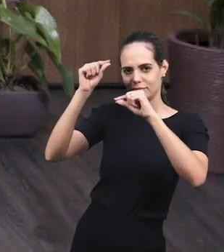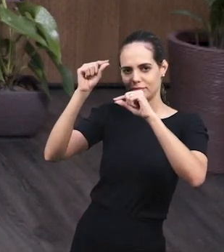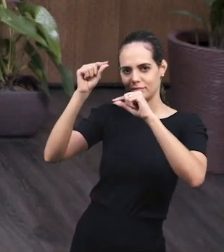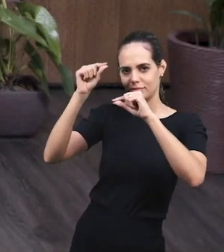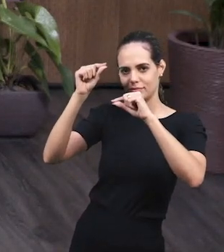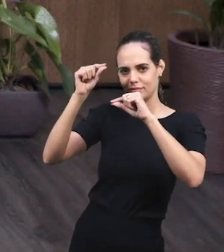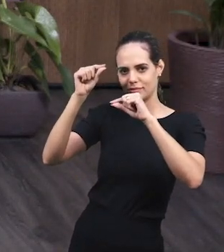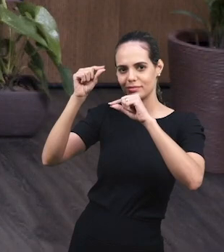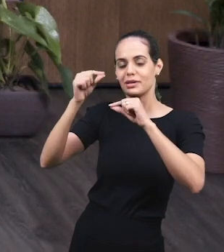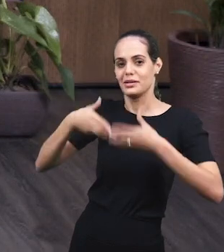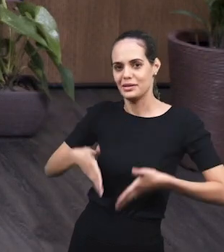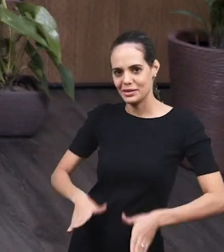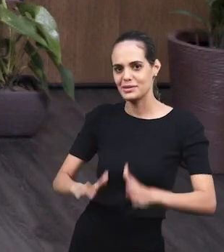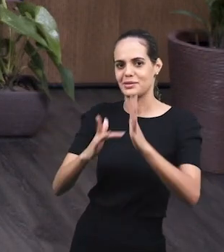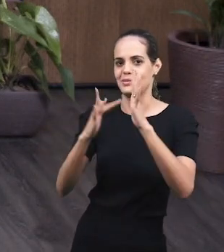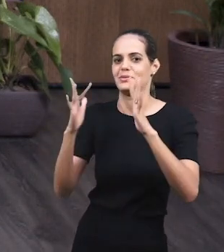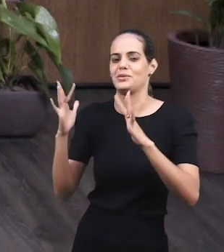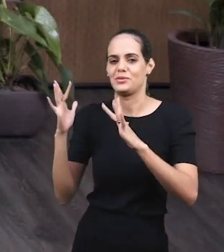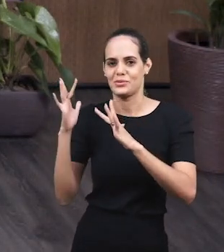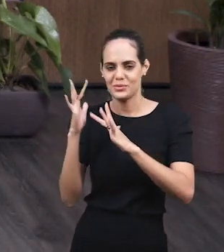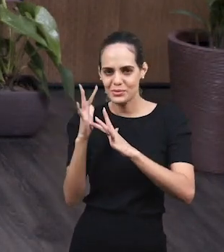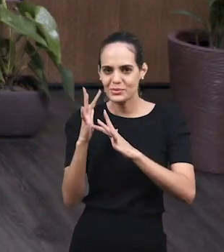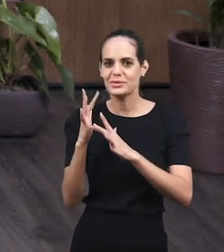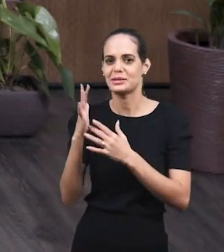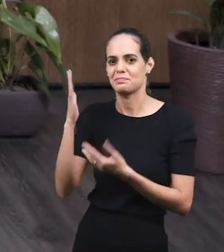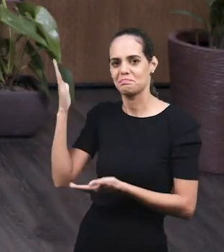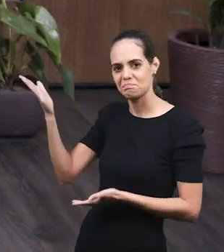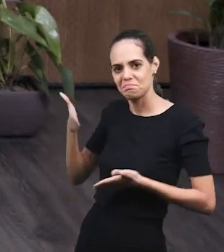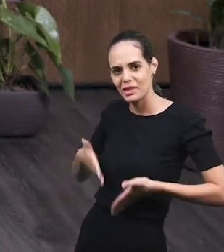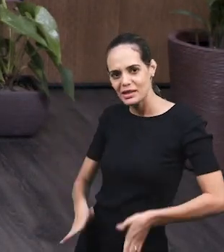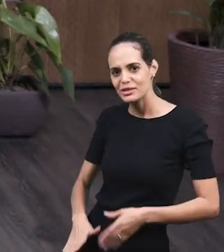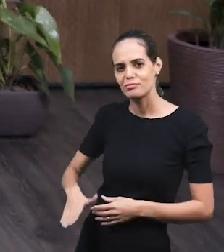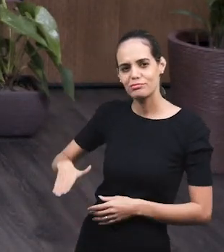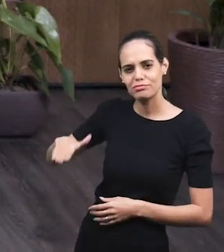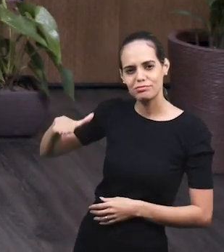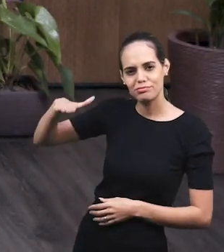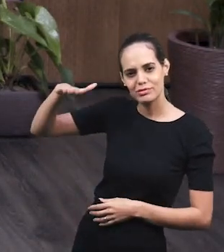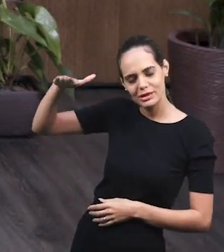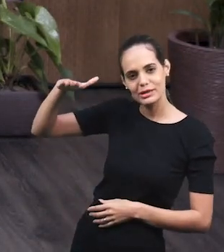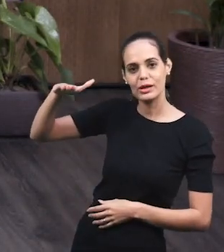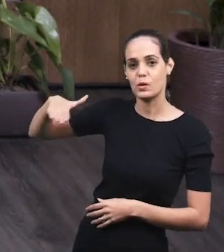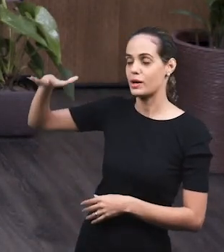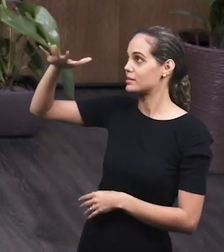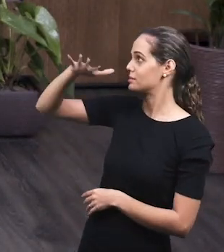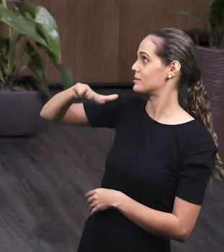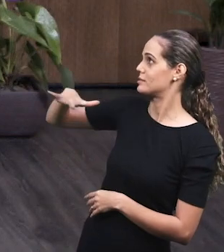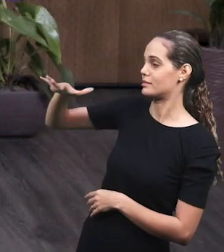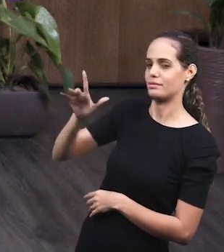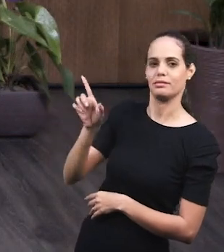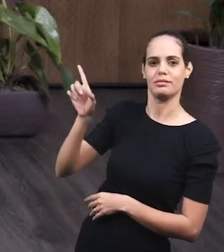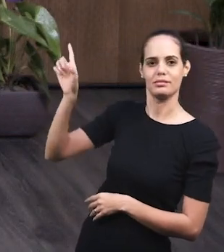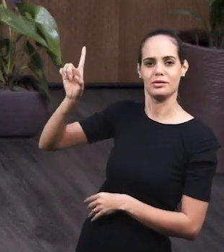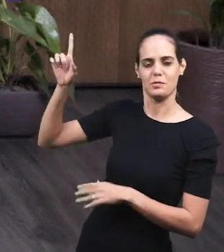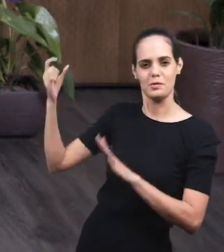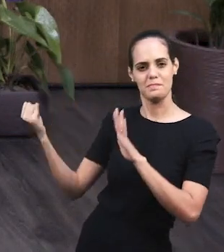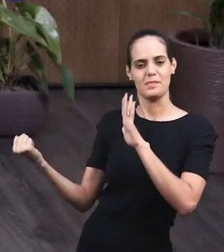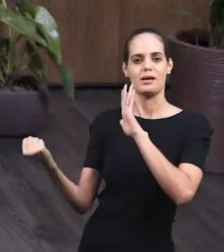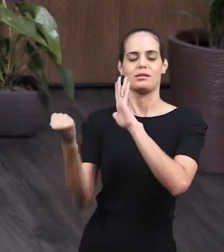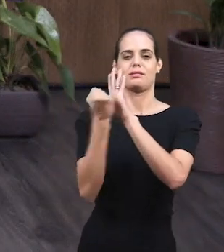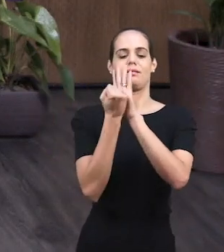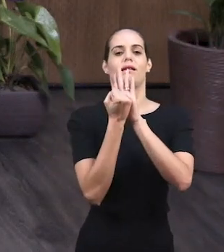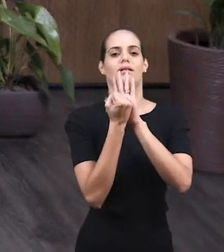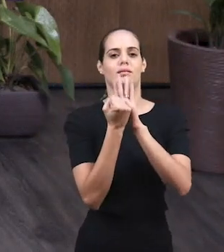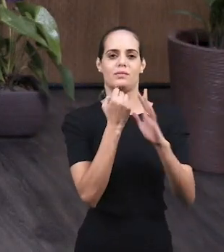Jéricho. Ici se trouve Bethléem, où s'est passée la naissance de Jésus, Nazareth, où il